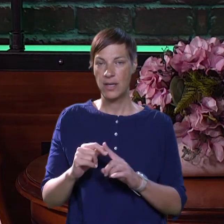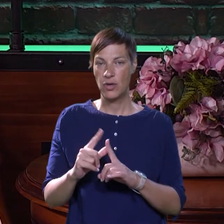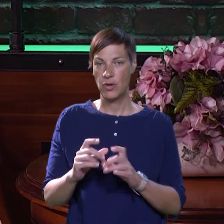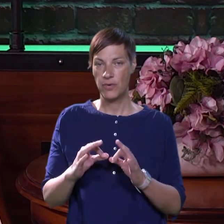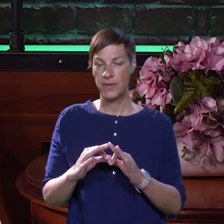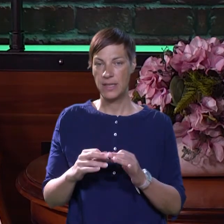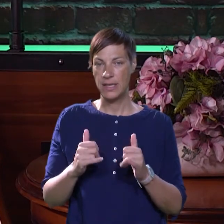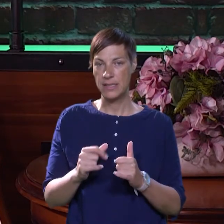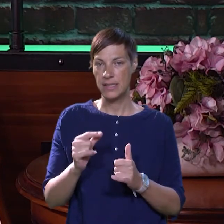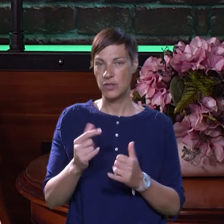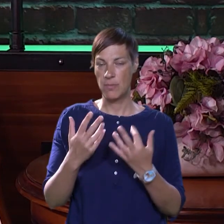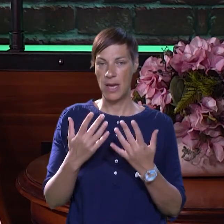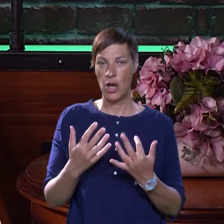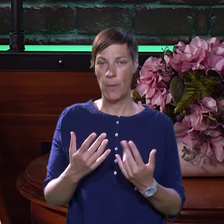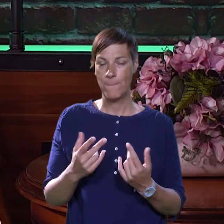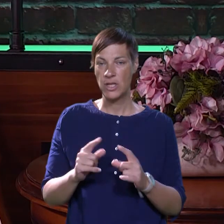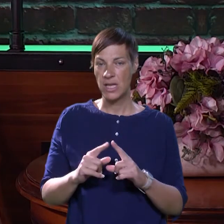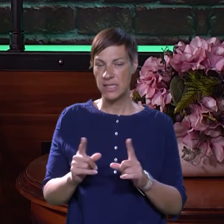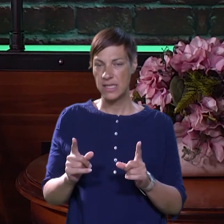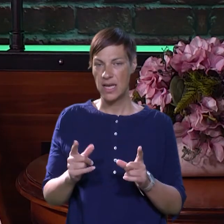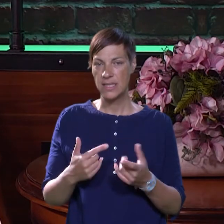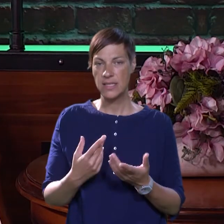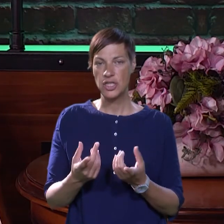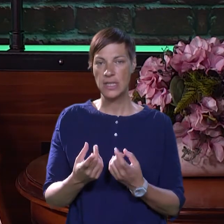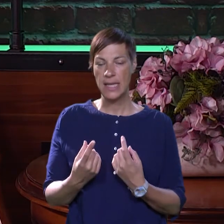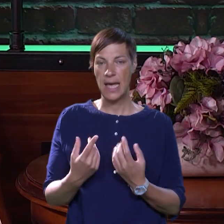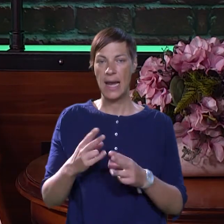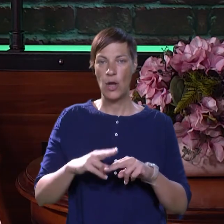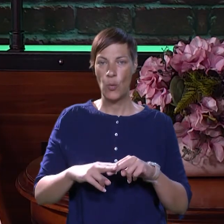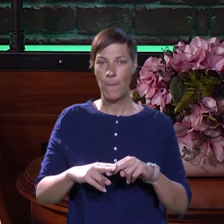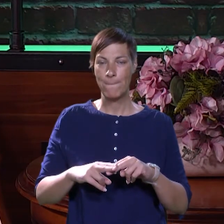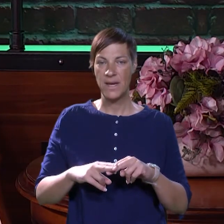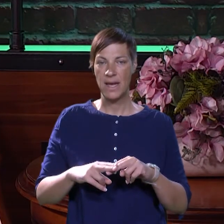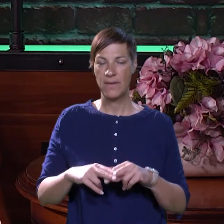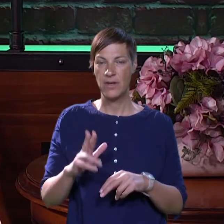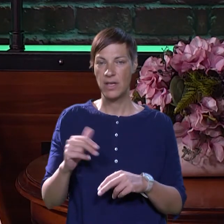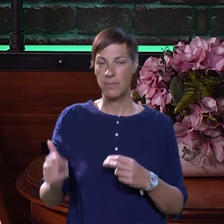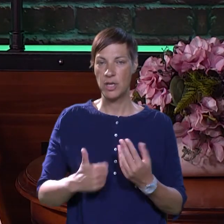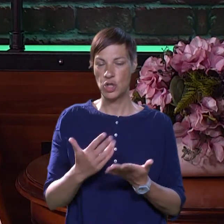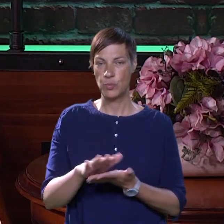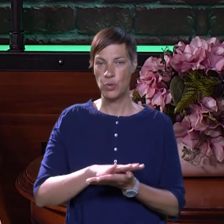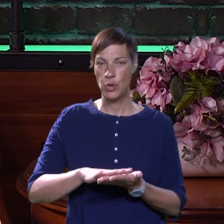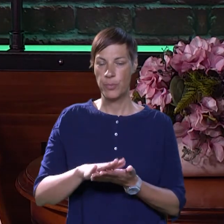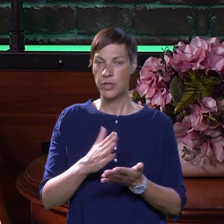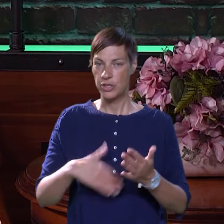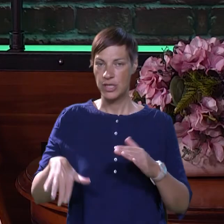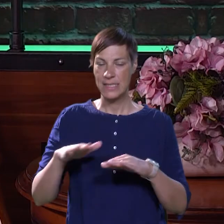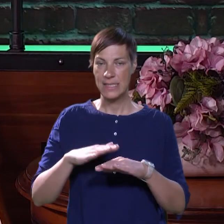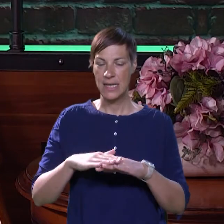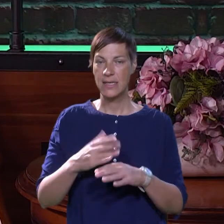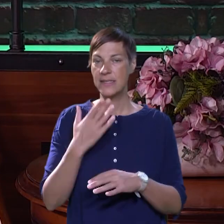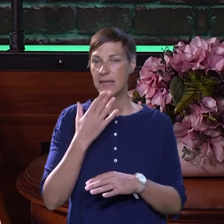prije COVID-a. Sad su malo podaci drugačiji, ali u pravilu, dakle, ima još puno prostora za rast i